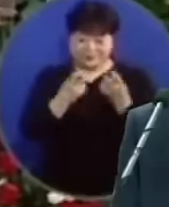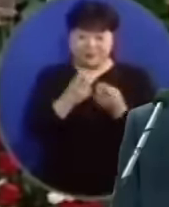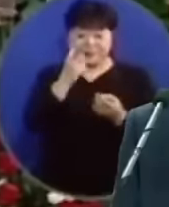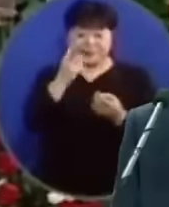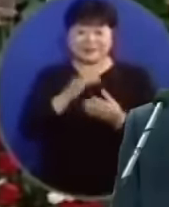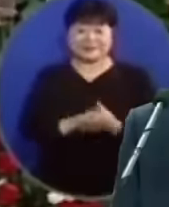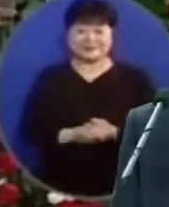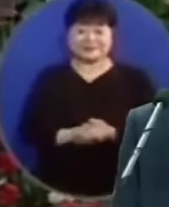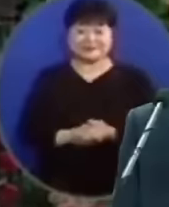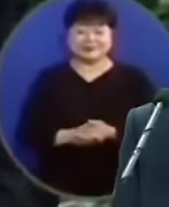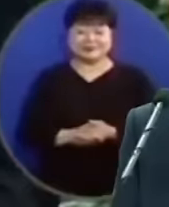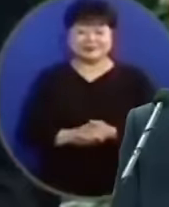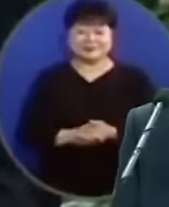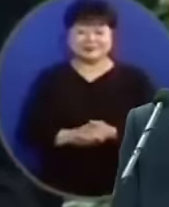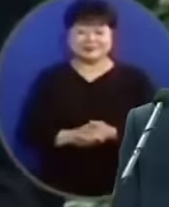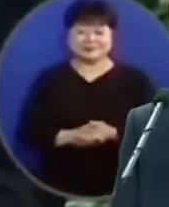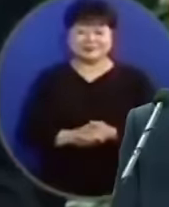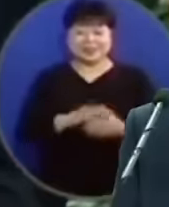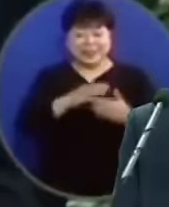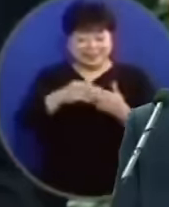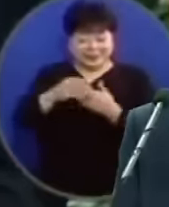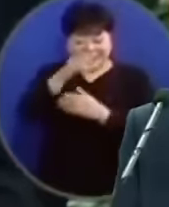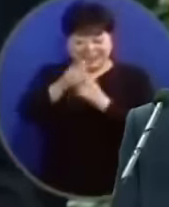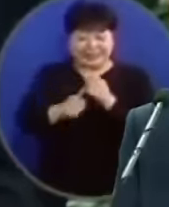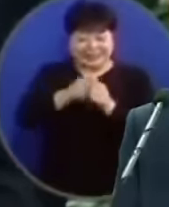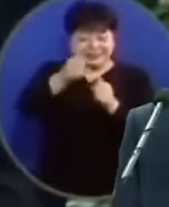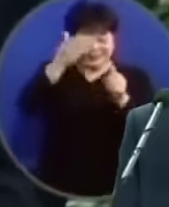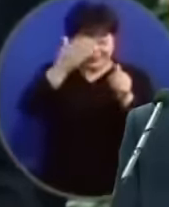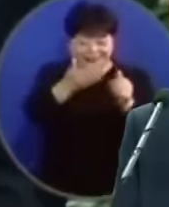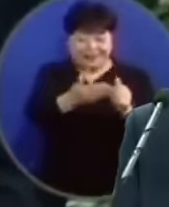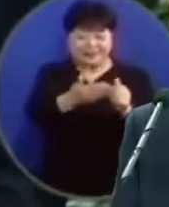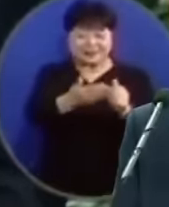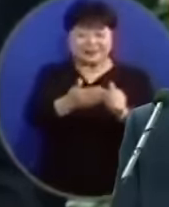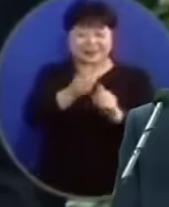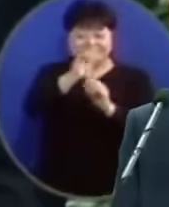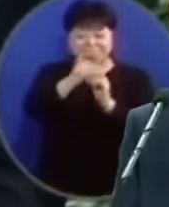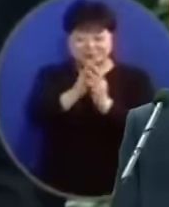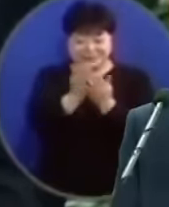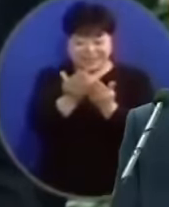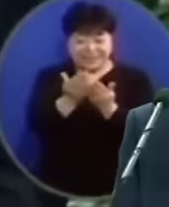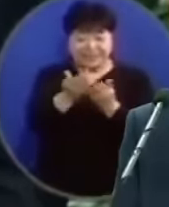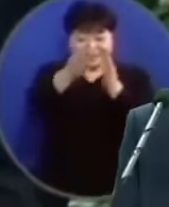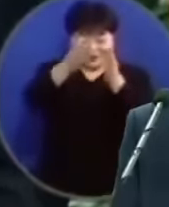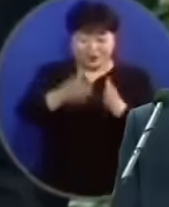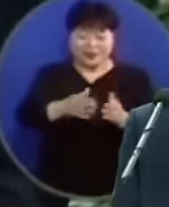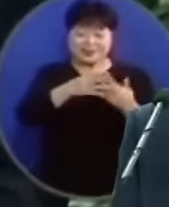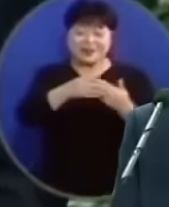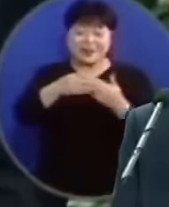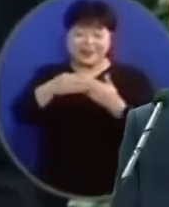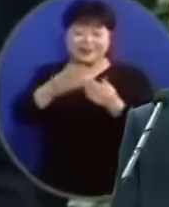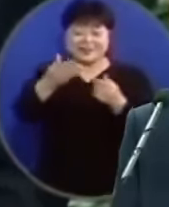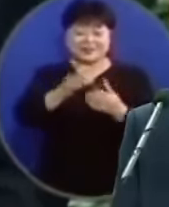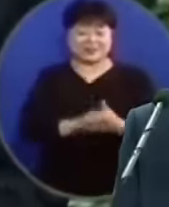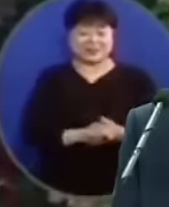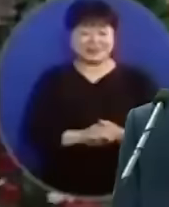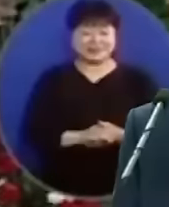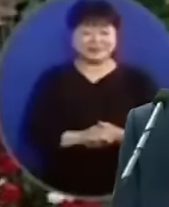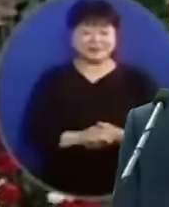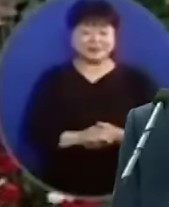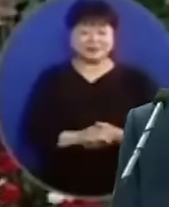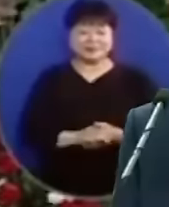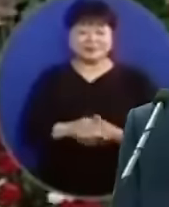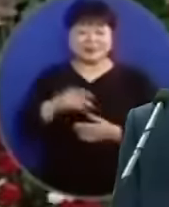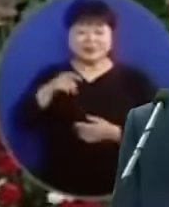없습니다. 안내를 해 주신 것은 하나님께서 성경으로 안내를 해 주신 것입니다. 디모데후서